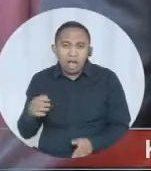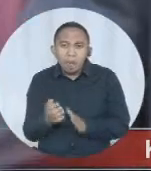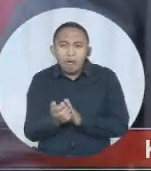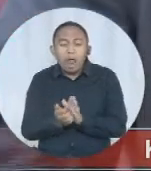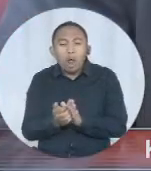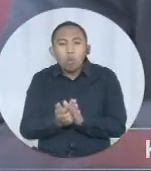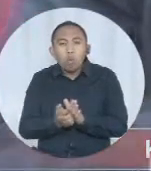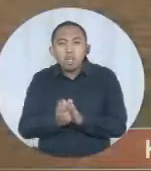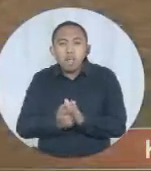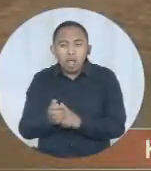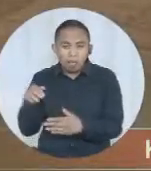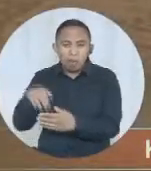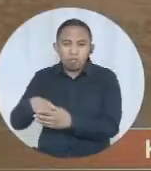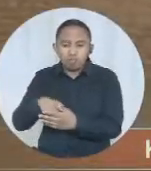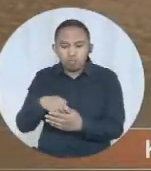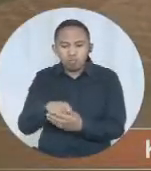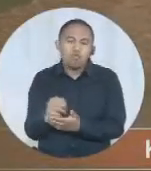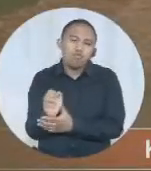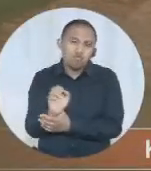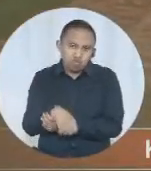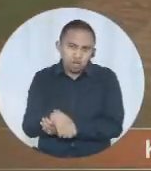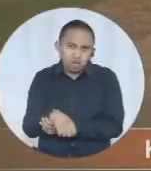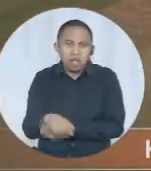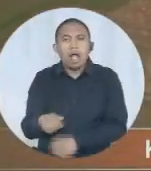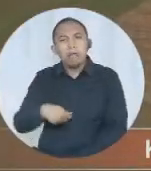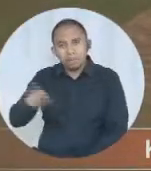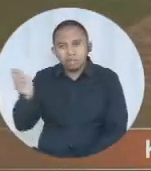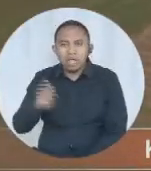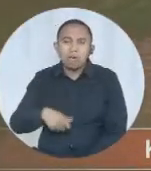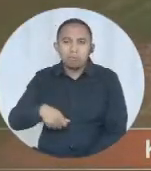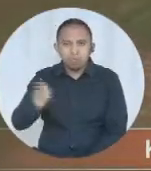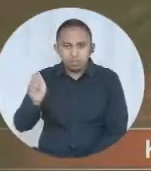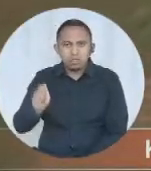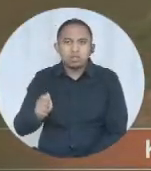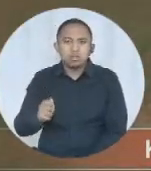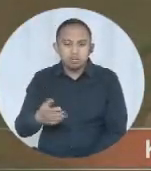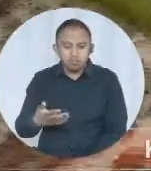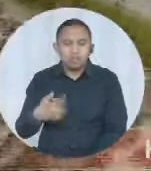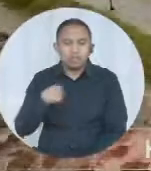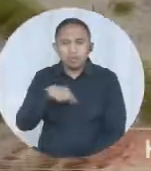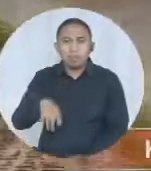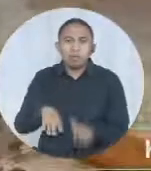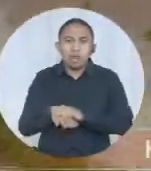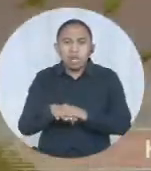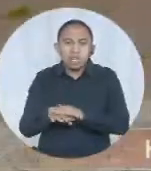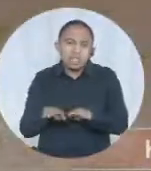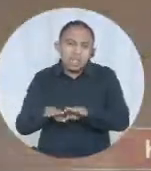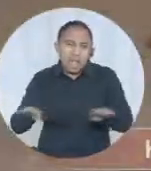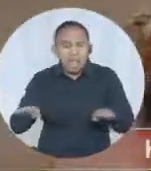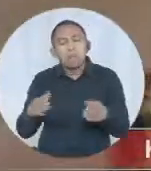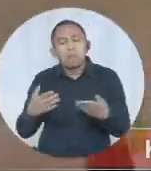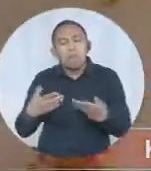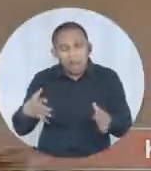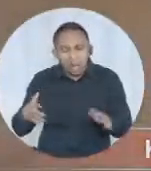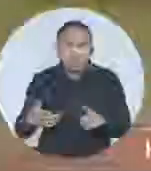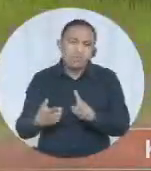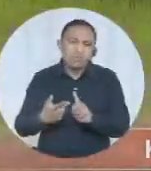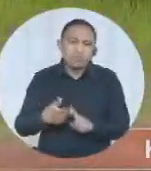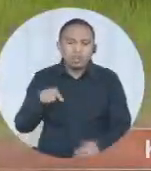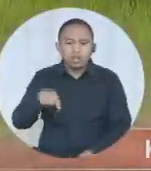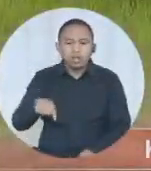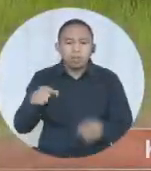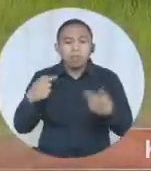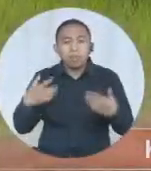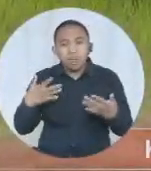mamokatra sy mandefa azy eo an-tsena. Manana tany be tsika. Tsika koa manana olona